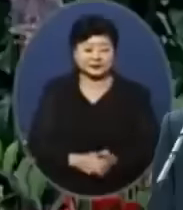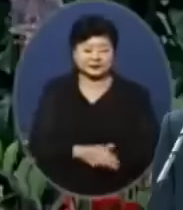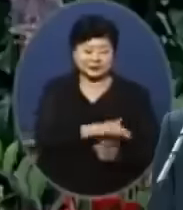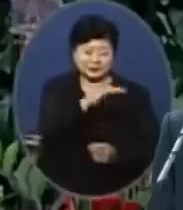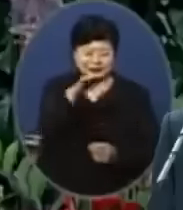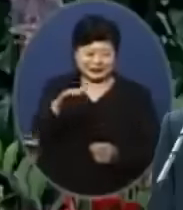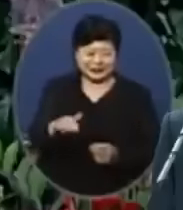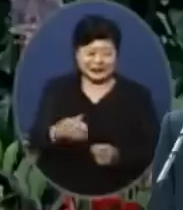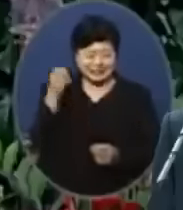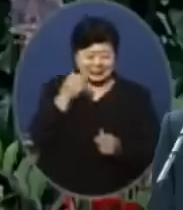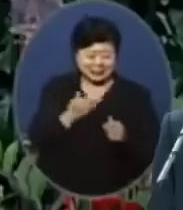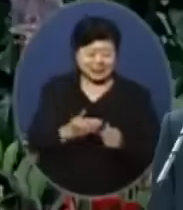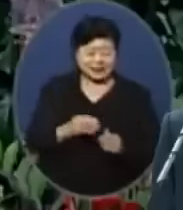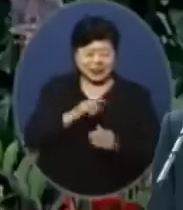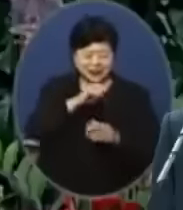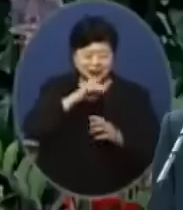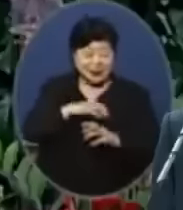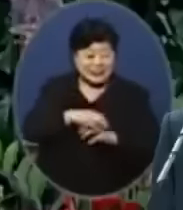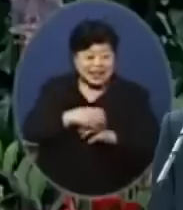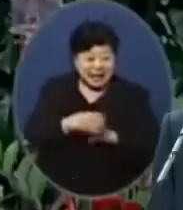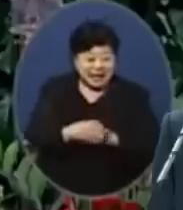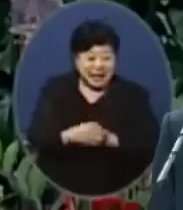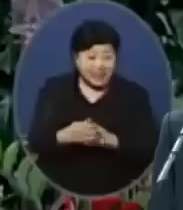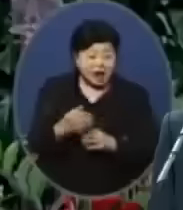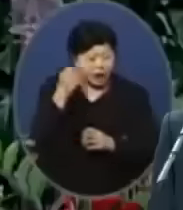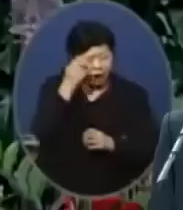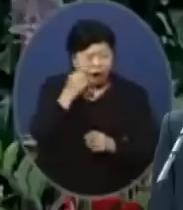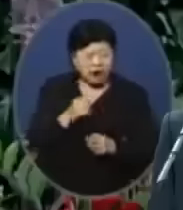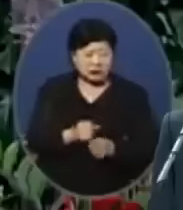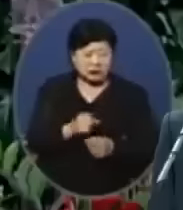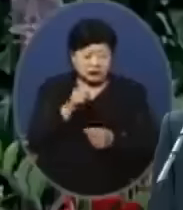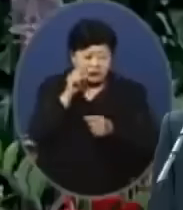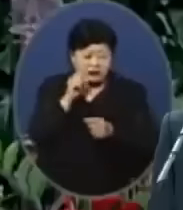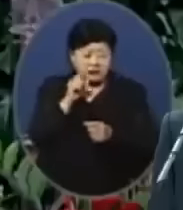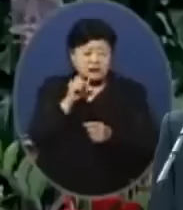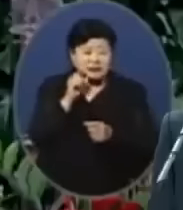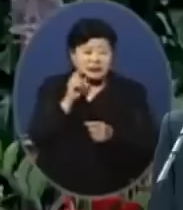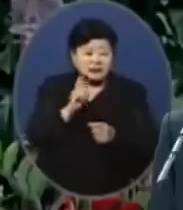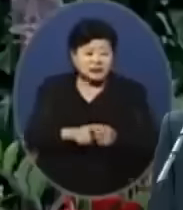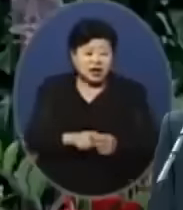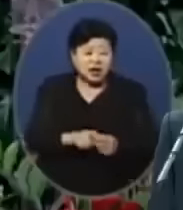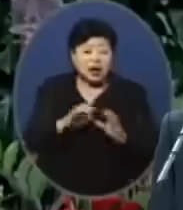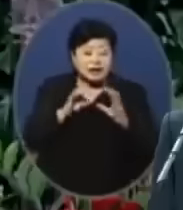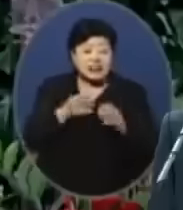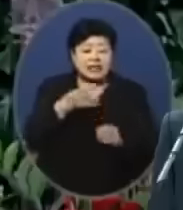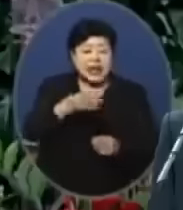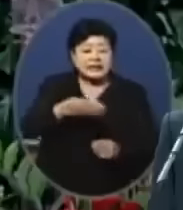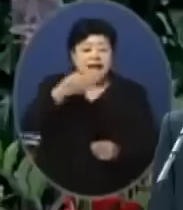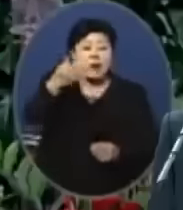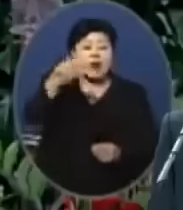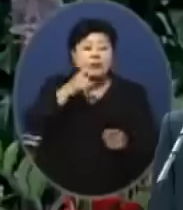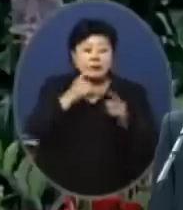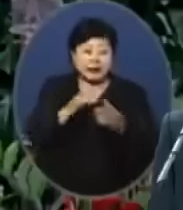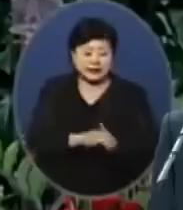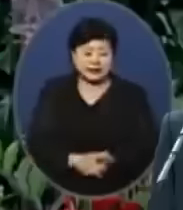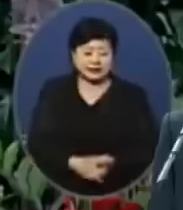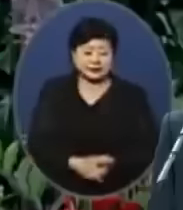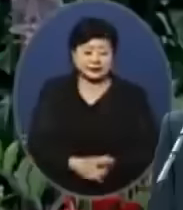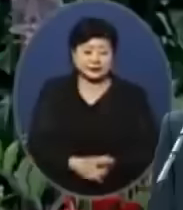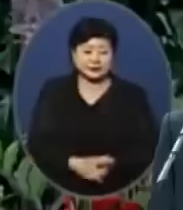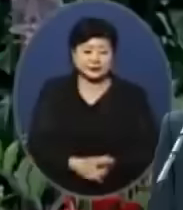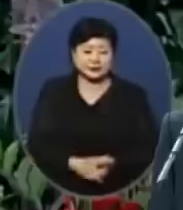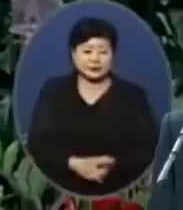우리가 성령의 세계를 영적인 세계가 편리상 4차원의 세계라고 하는데 이 4차원의